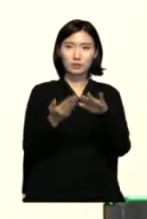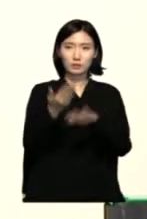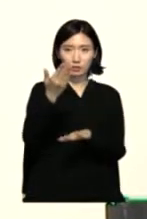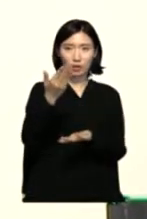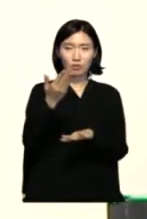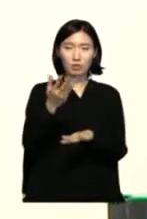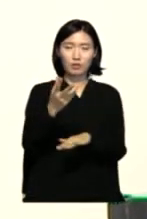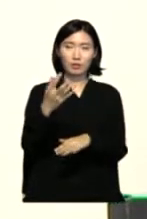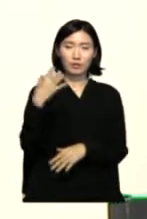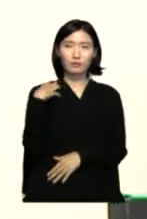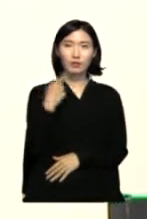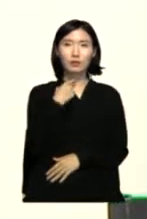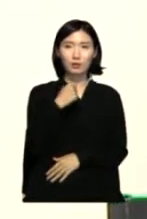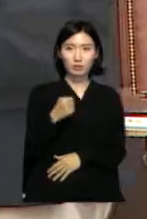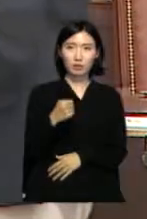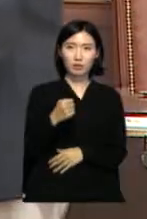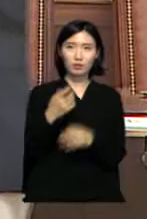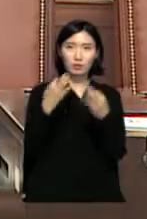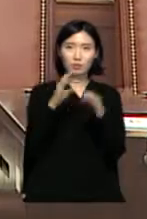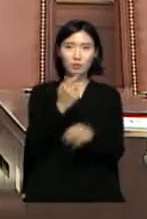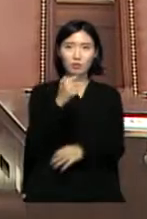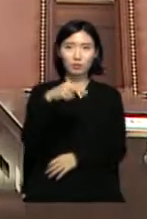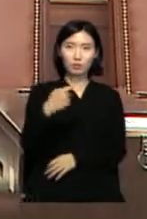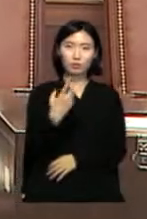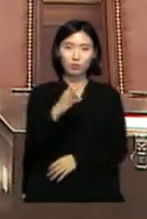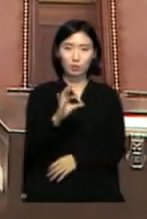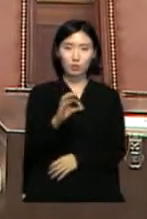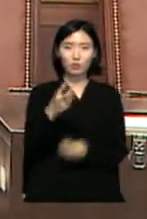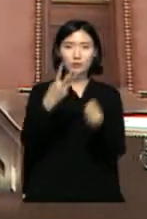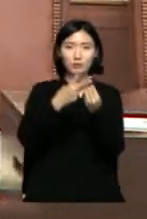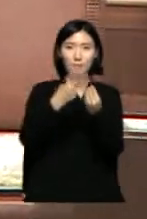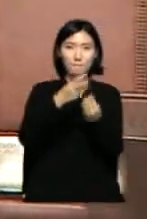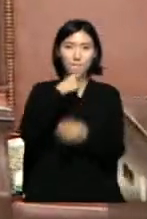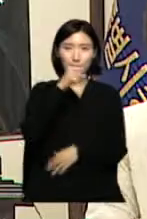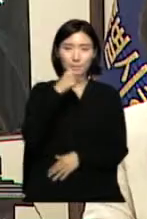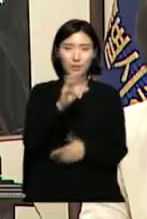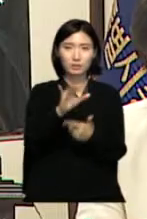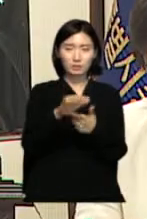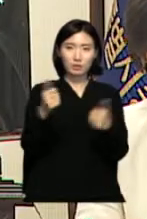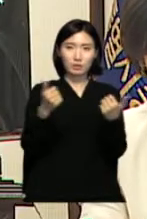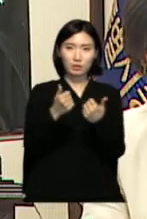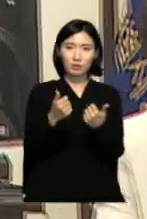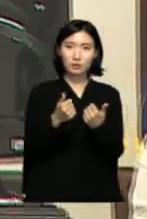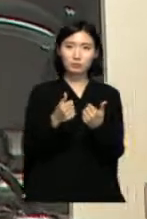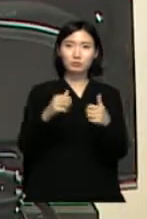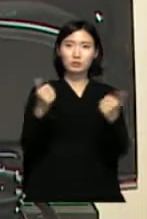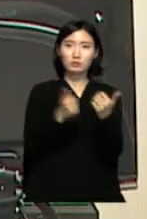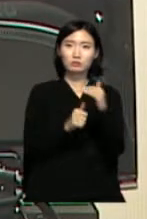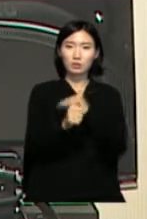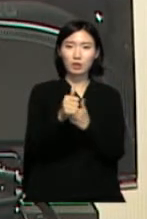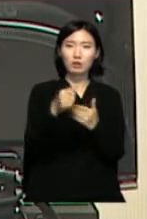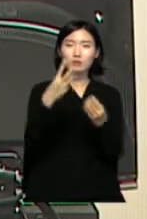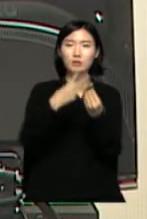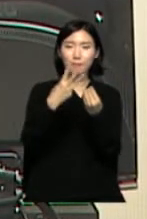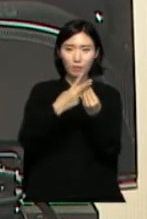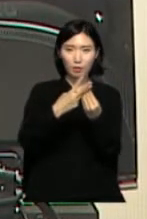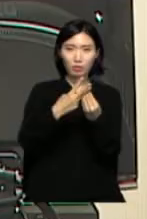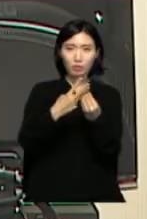의원이 당선돼 3선 연임을 하게 됐습니다. 지방의회에서 의장 3선 연임은 처음 있는